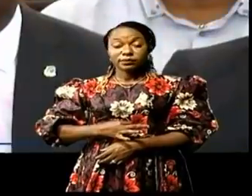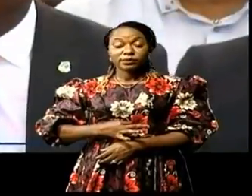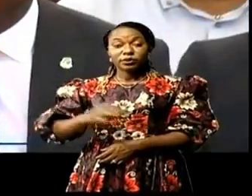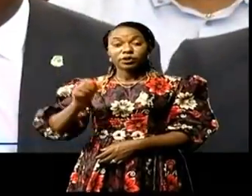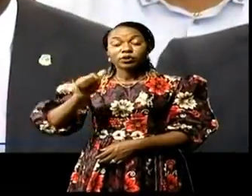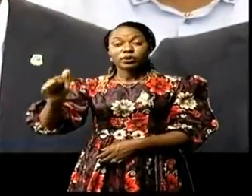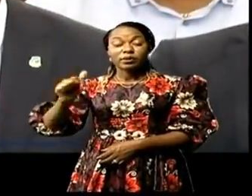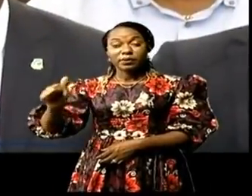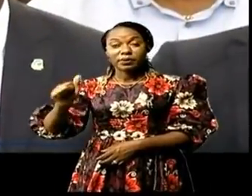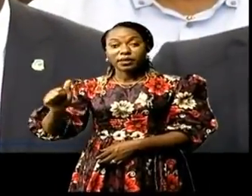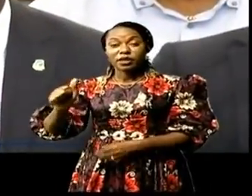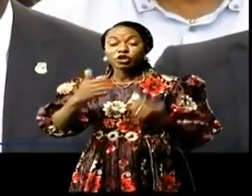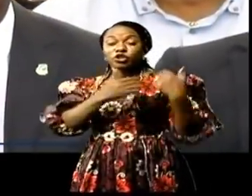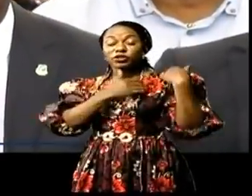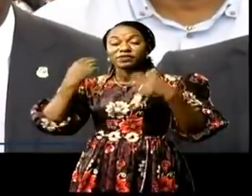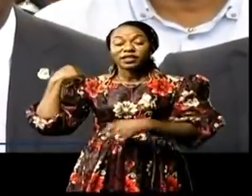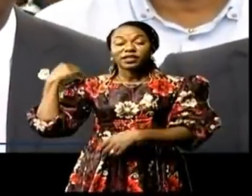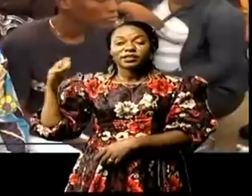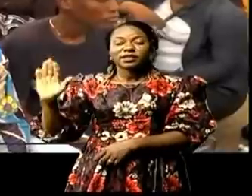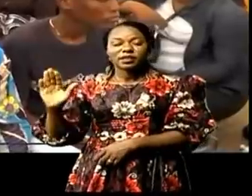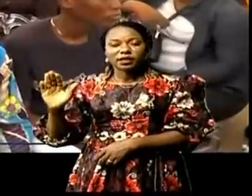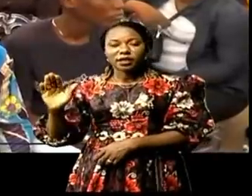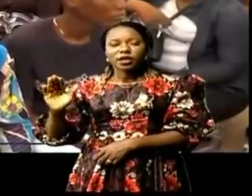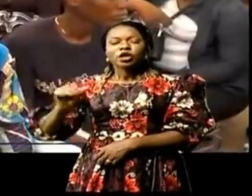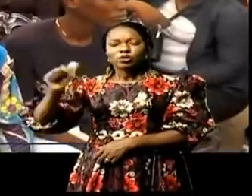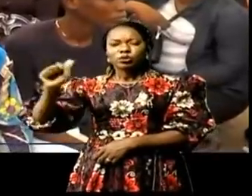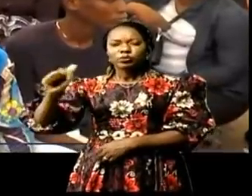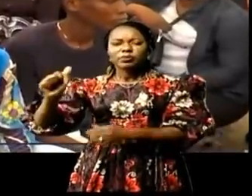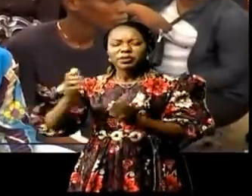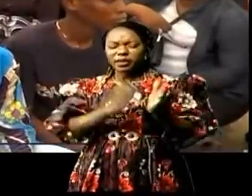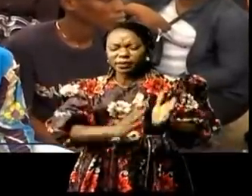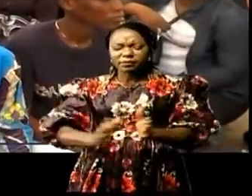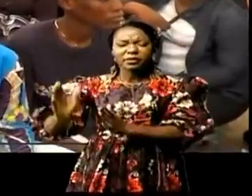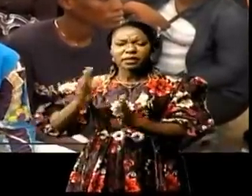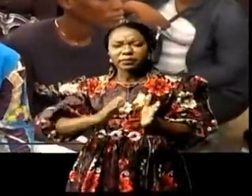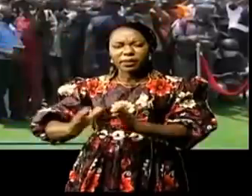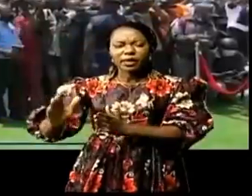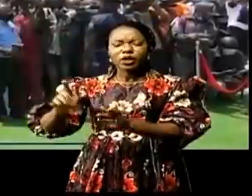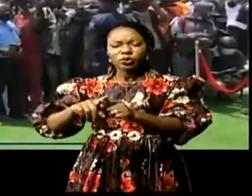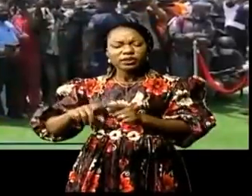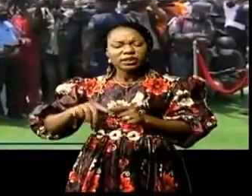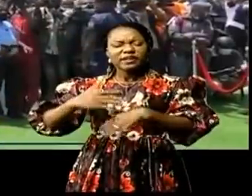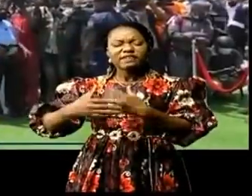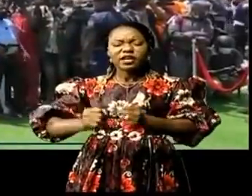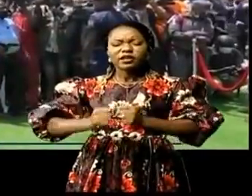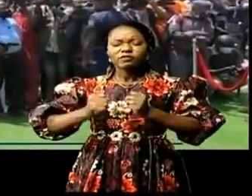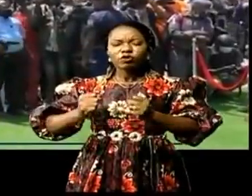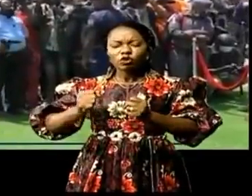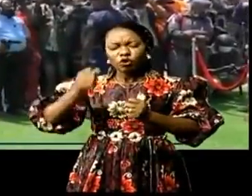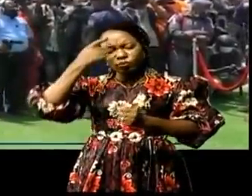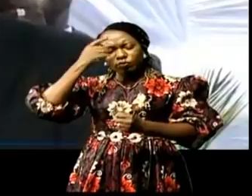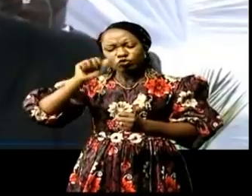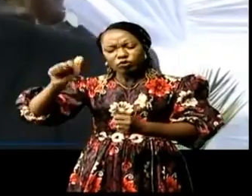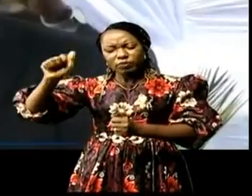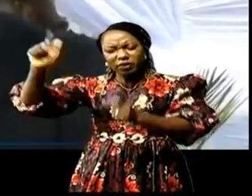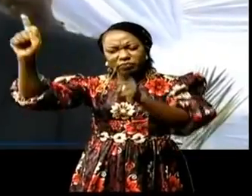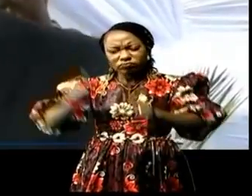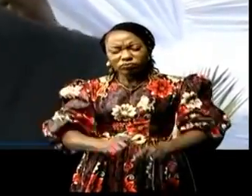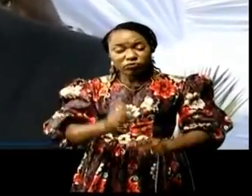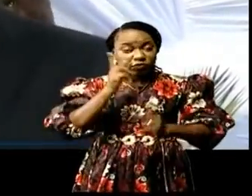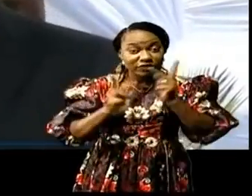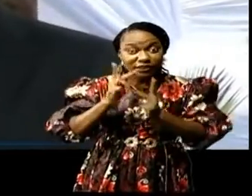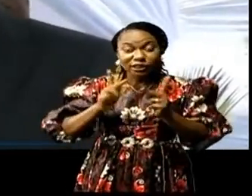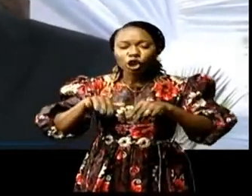Tshilombo, chef de l'État, qui n'a aménagé aucun effort pour descendre personnellement sur le